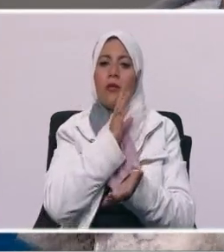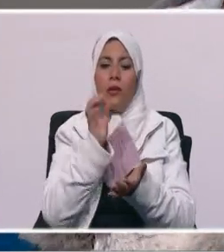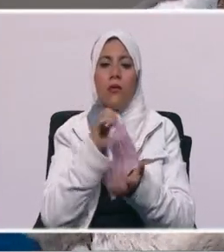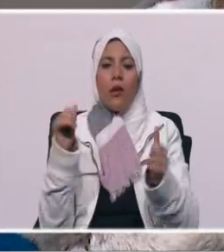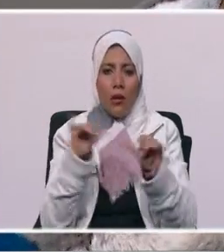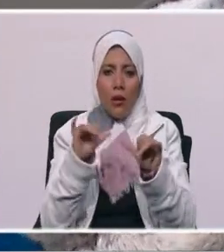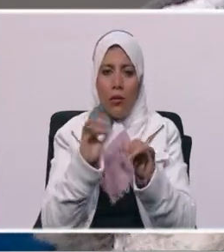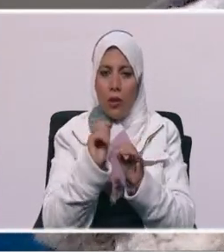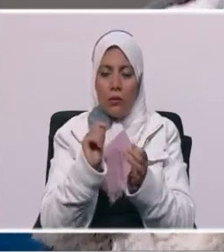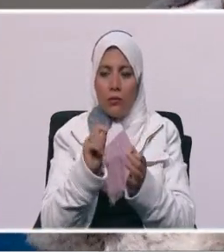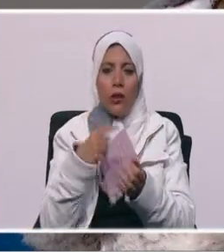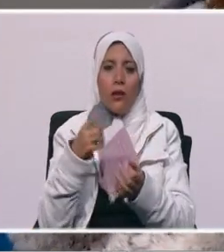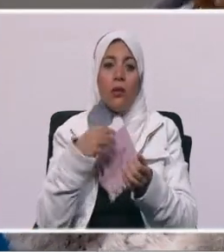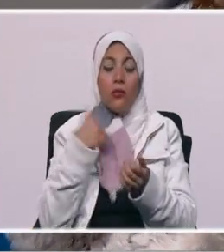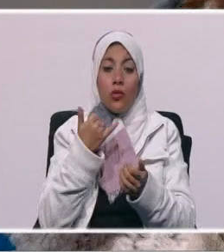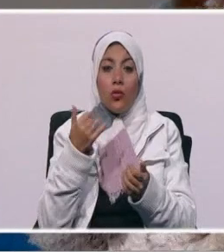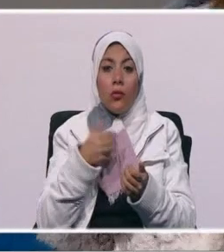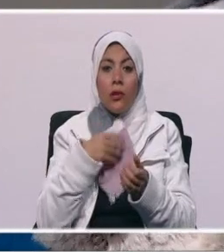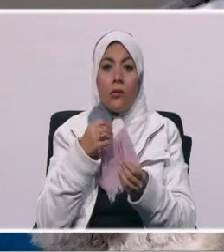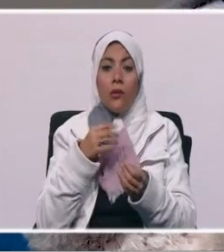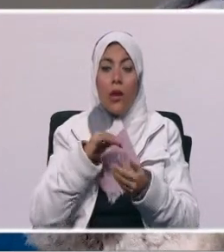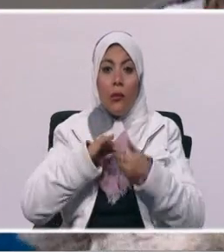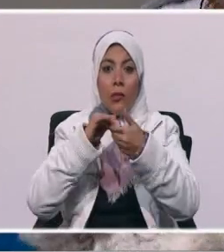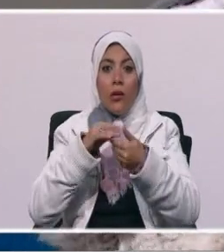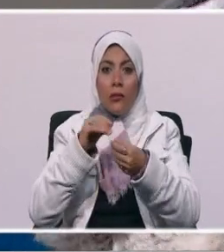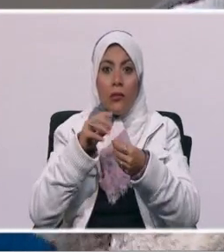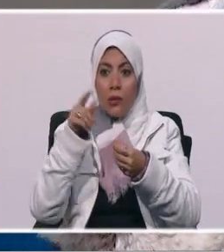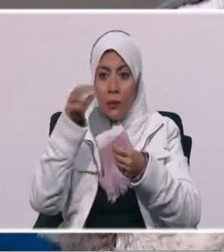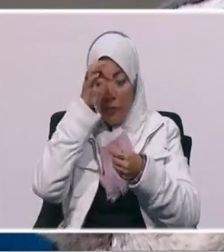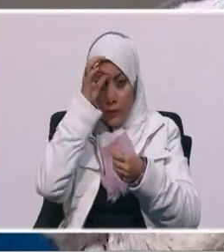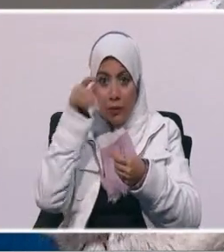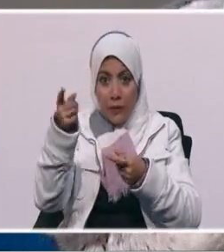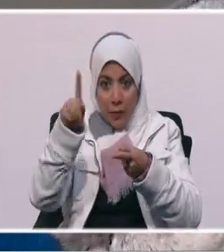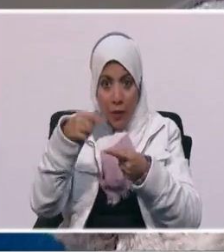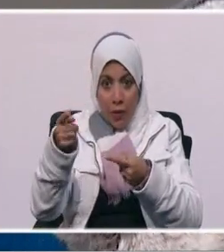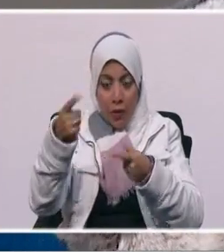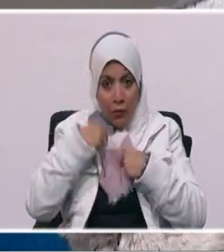أنا طبعا ما أقدرش أكون مسؤولة عن هم اللي هيكتبوه، لكن أكيد هيوصلني.